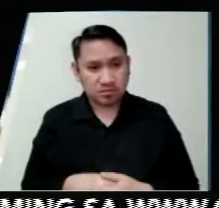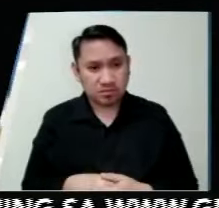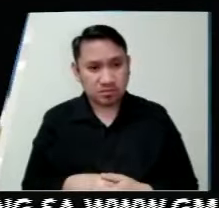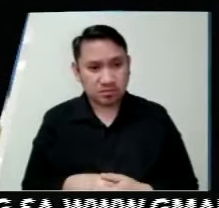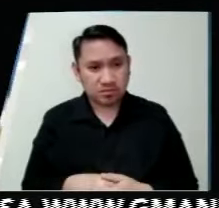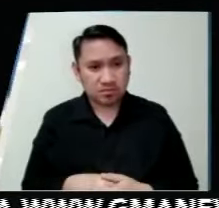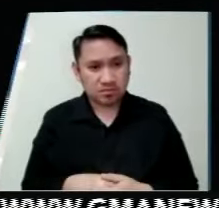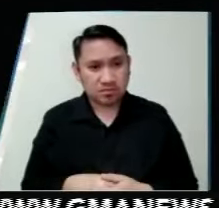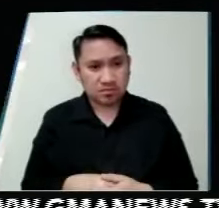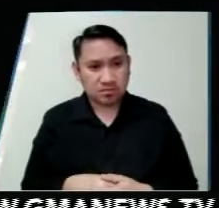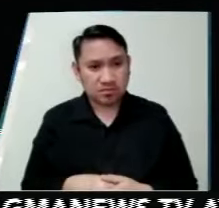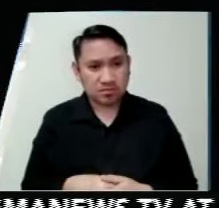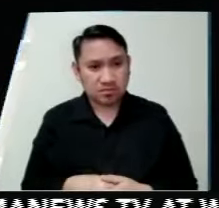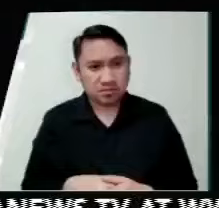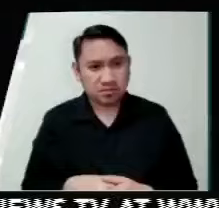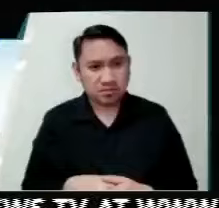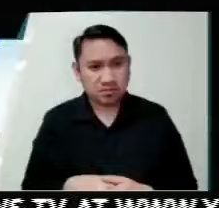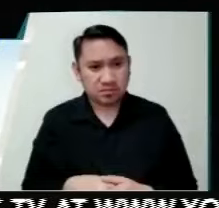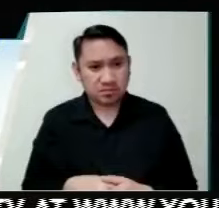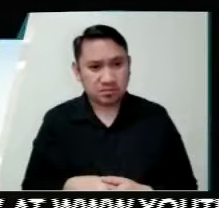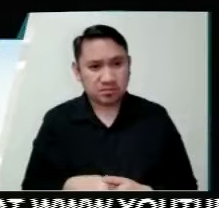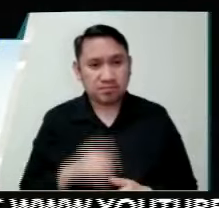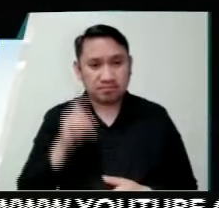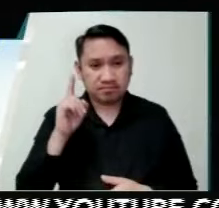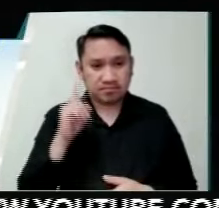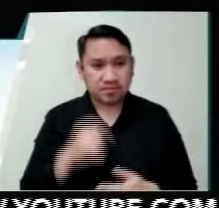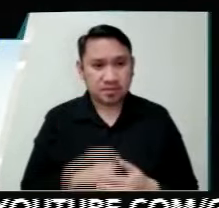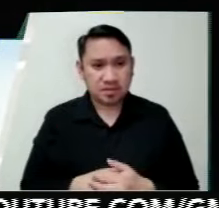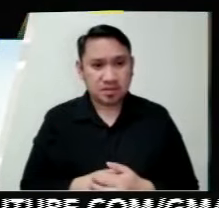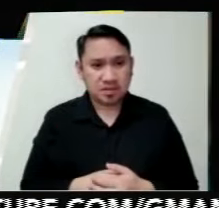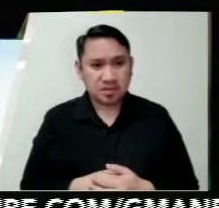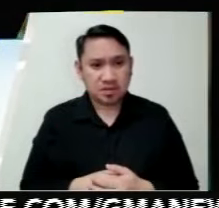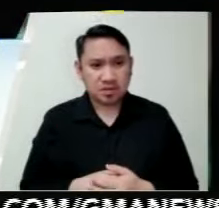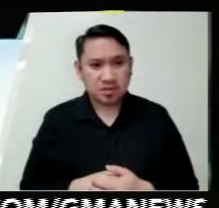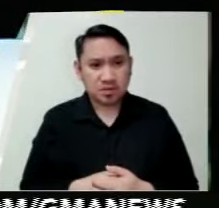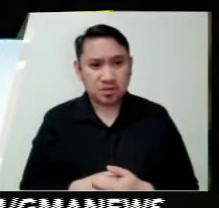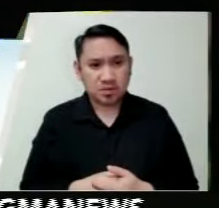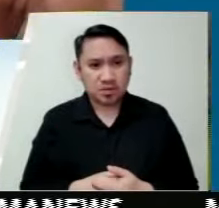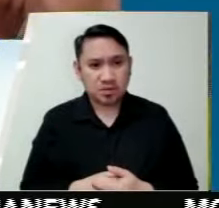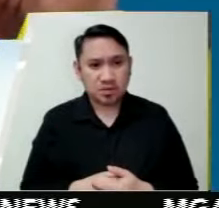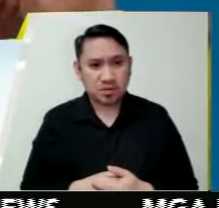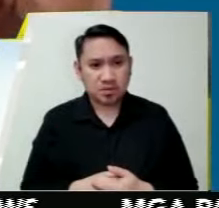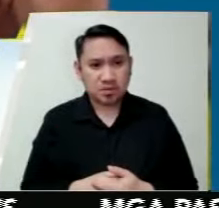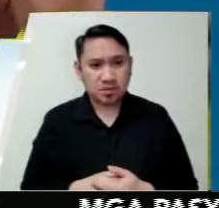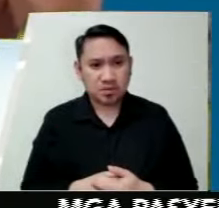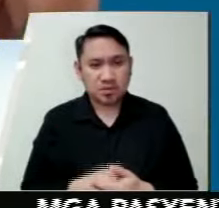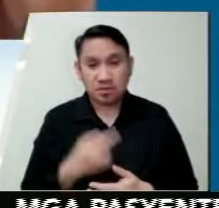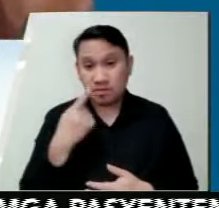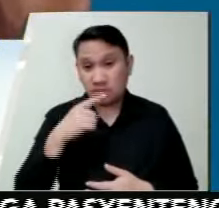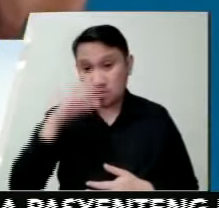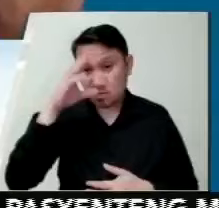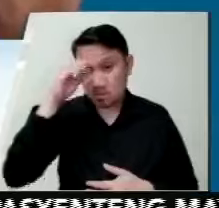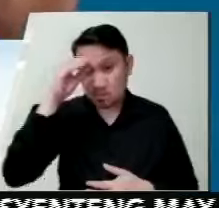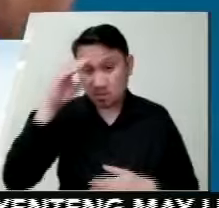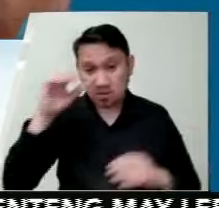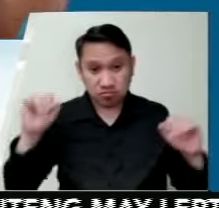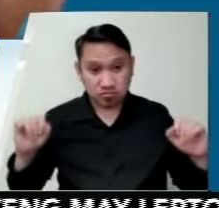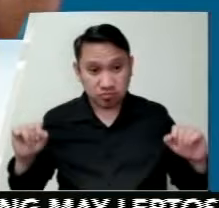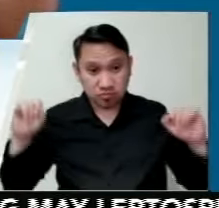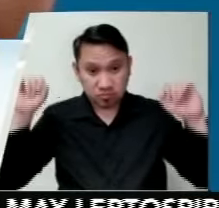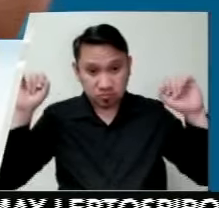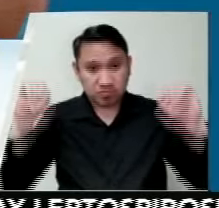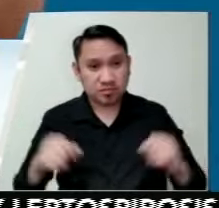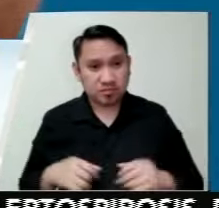Lumitaw din ang sportsmanship ni John Februar Senisa sa snatch portion ng men's 61-kilogram event sa